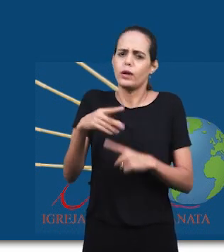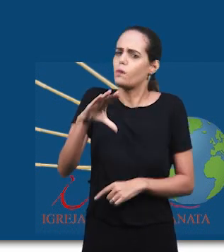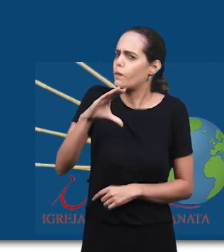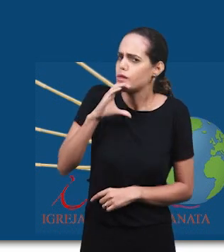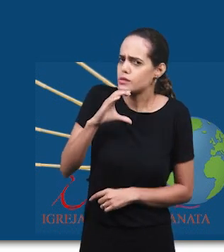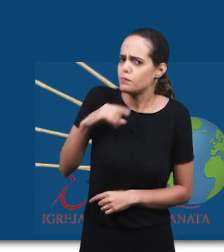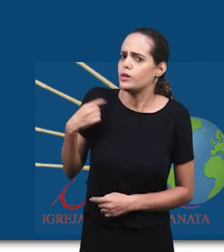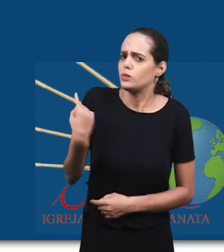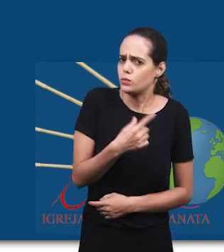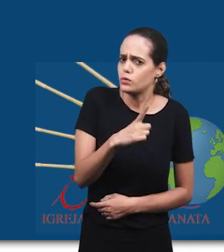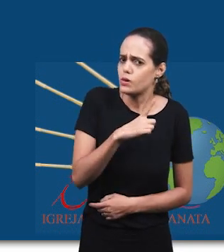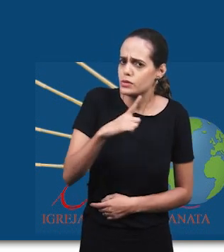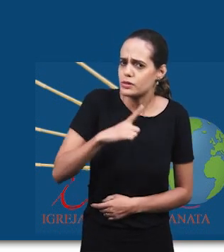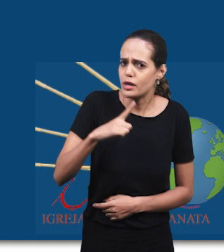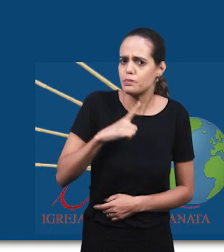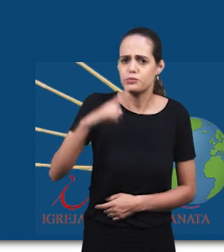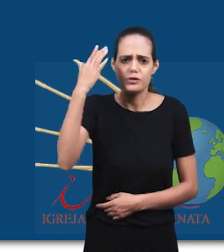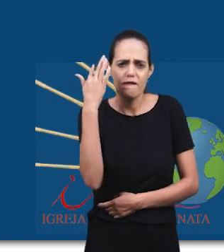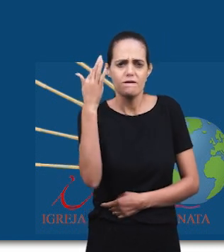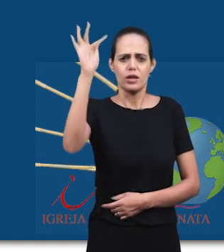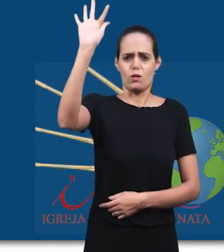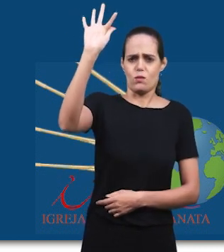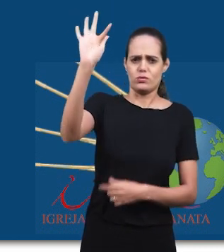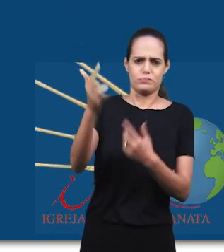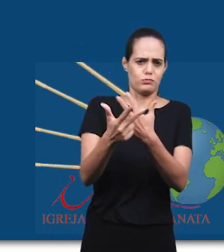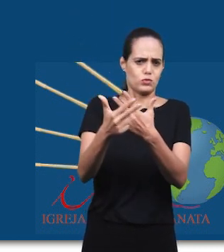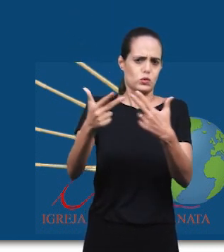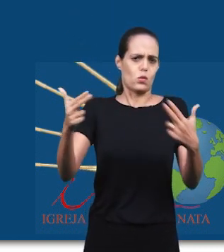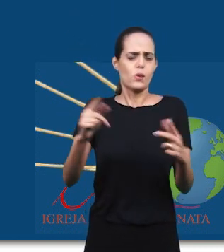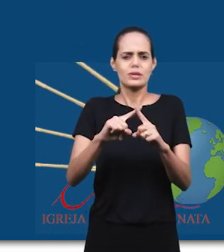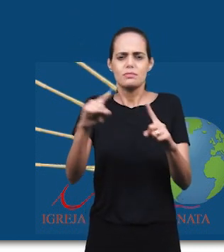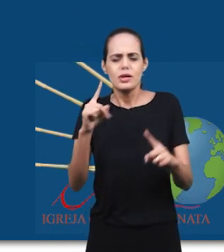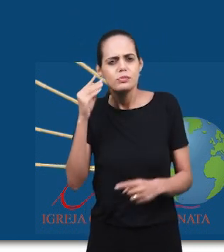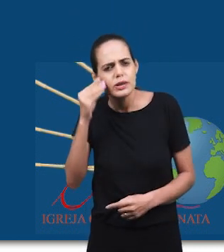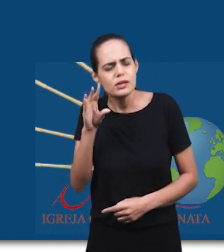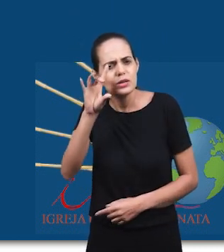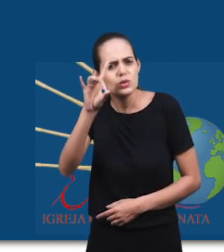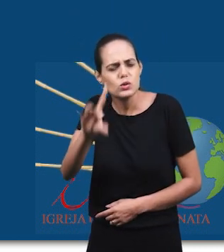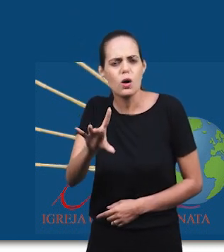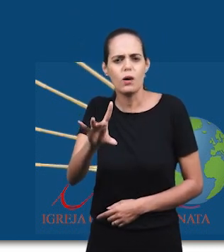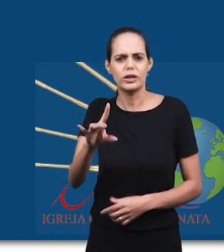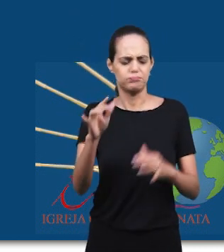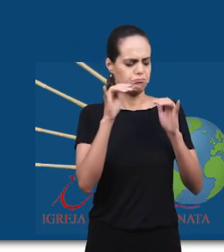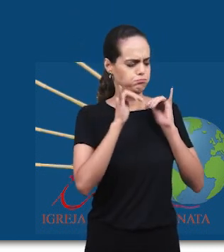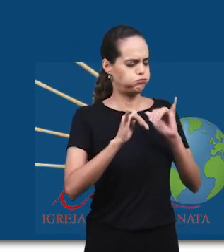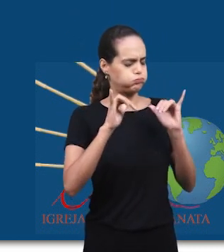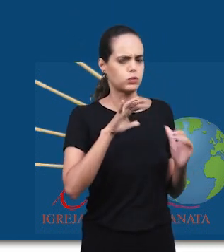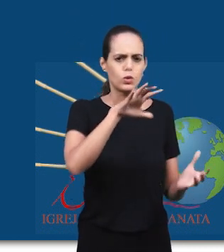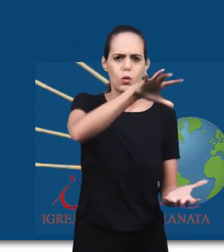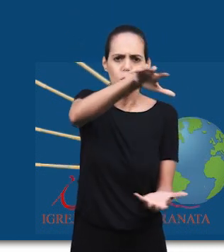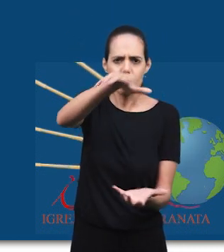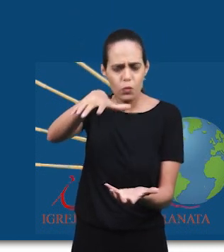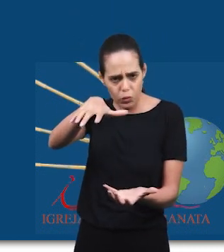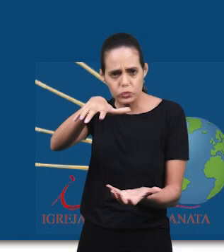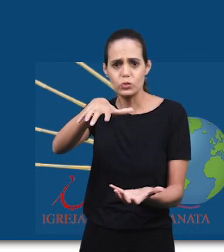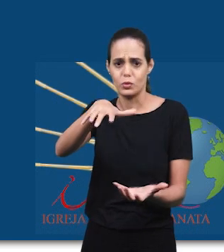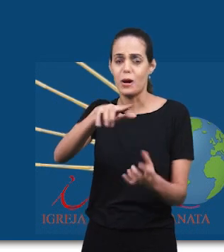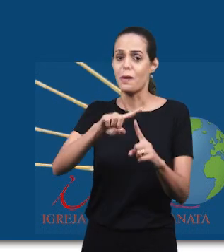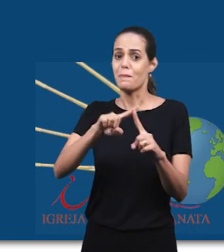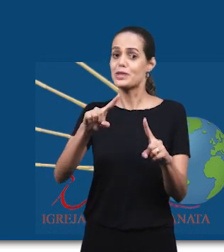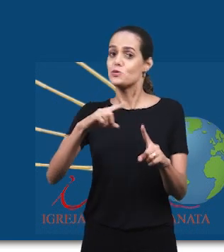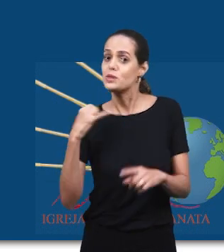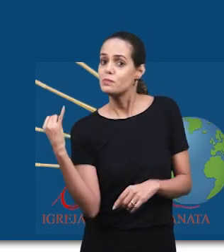nous avons sur les choses et phénomènes. Mais l'expérience, ce n'est pas ce que nous parlons, ce qui se passe dans le monde, mais ce qui se passe en